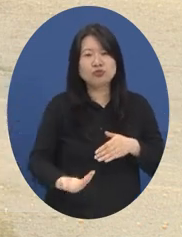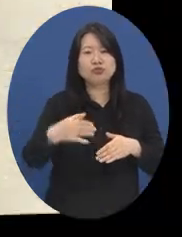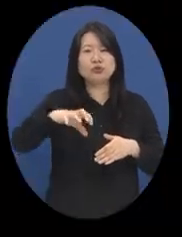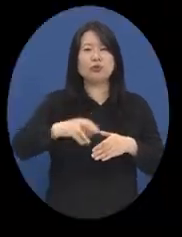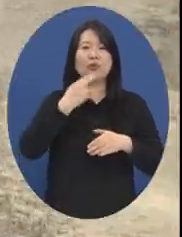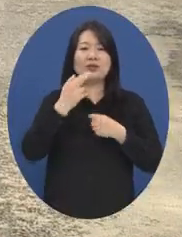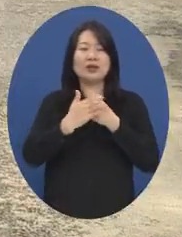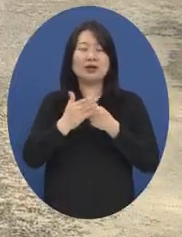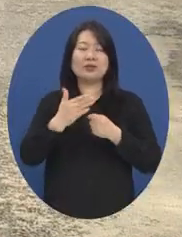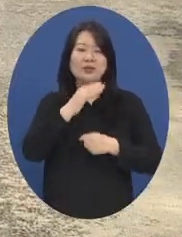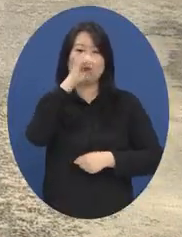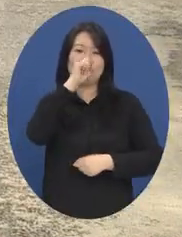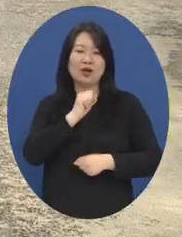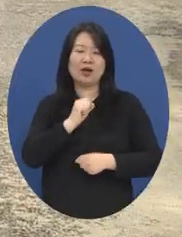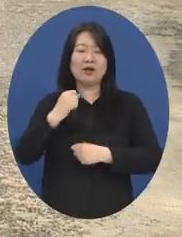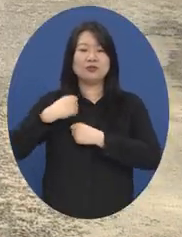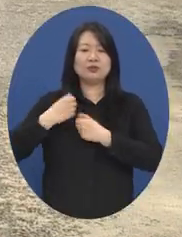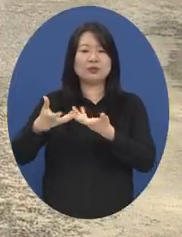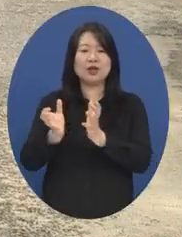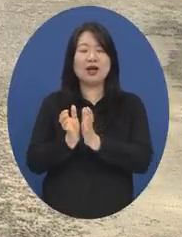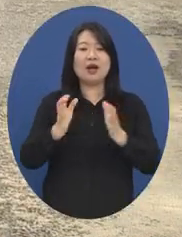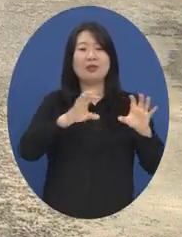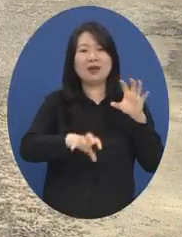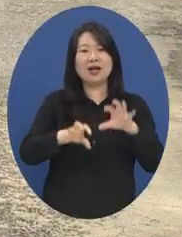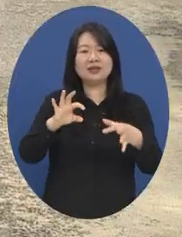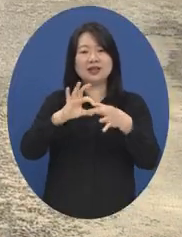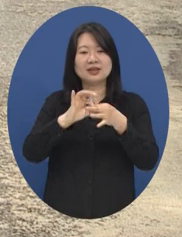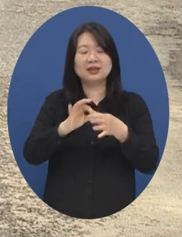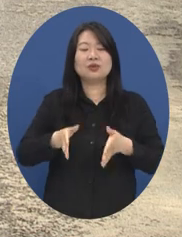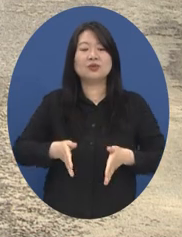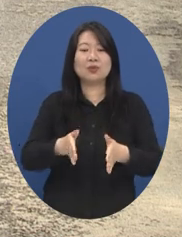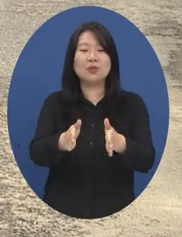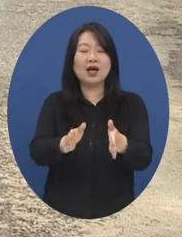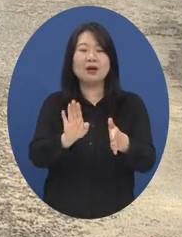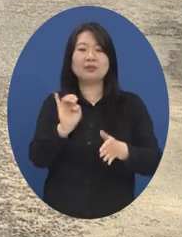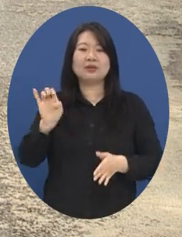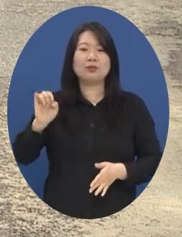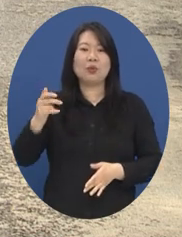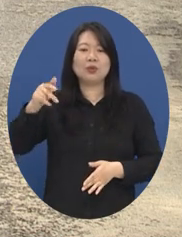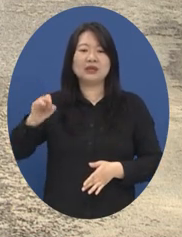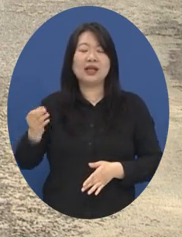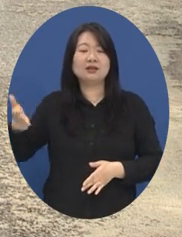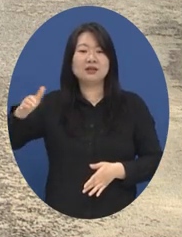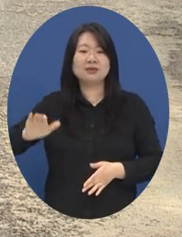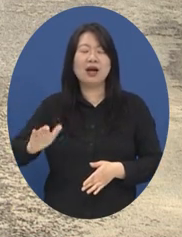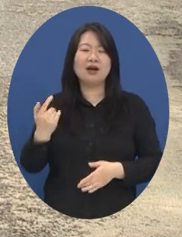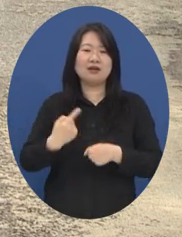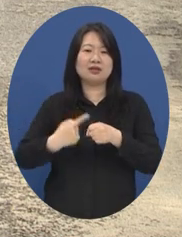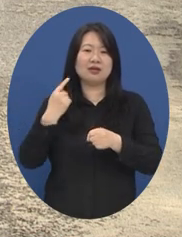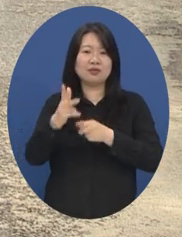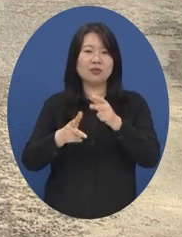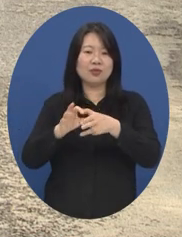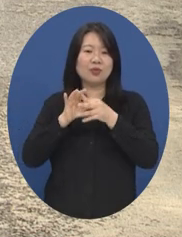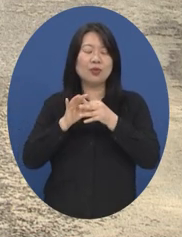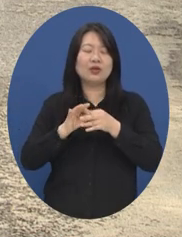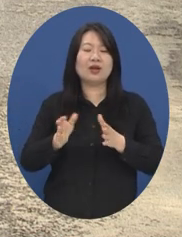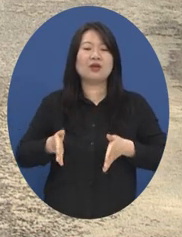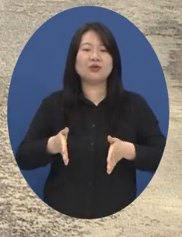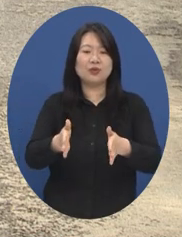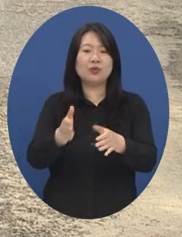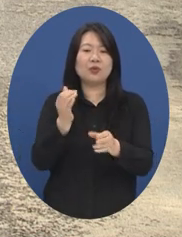좋아졌죠 9 무대와 마을을 잇는 도로 입니다 이곳은 비포장도로 였지만 지난해 사업을 통해 도로를 정비하고